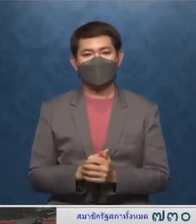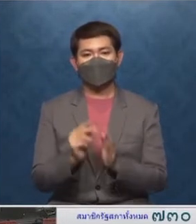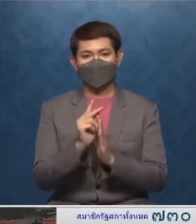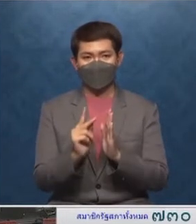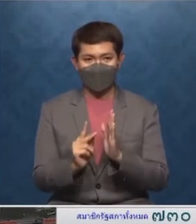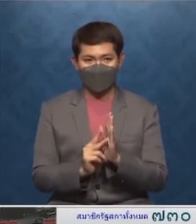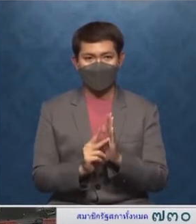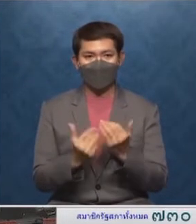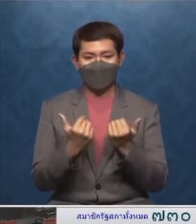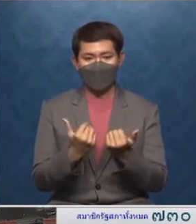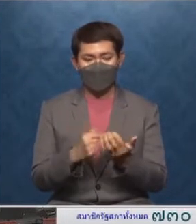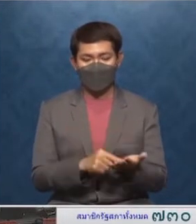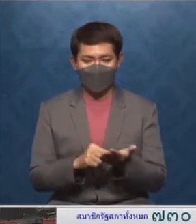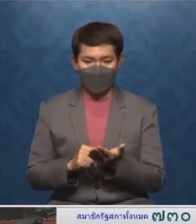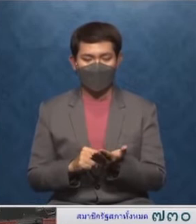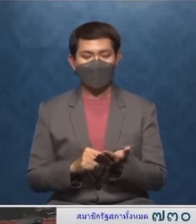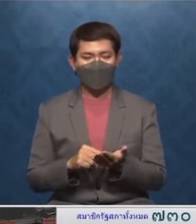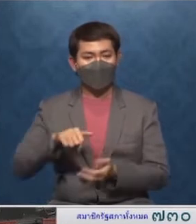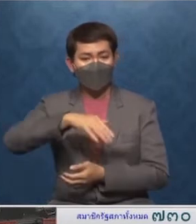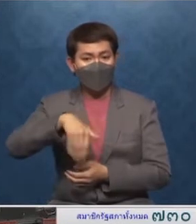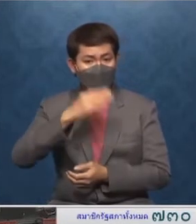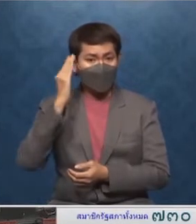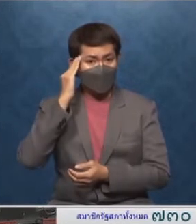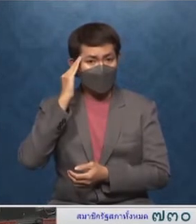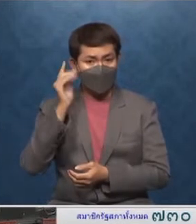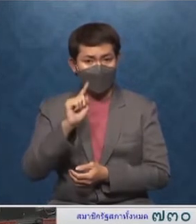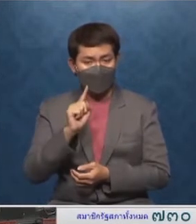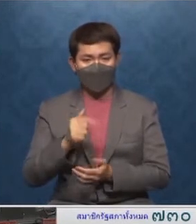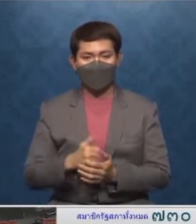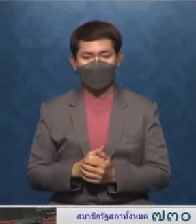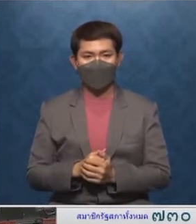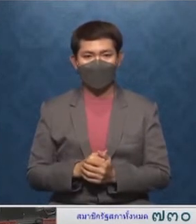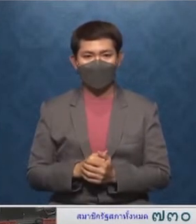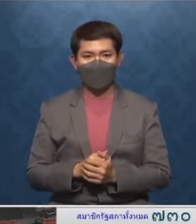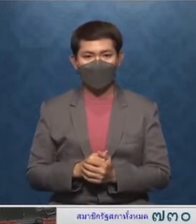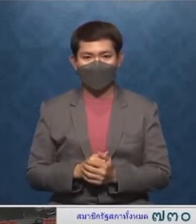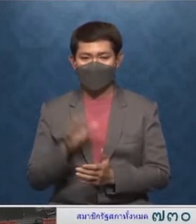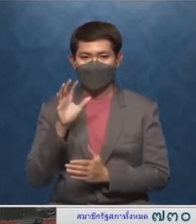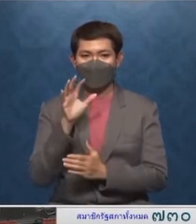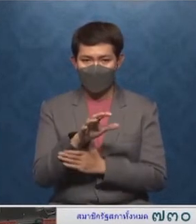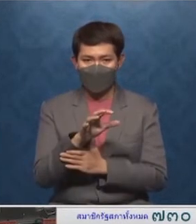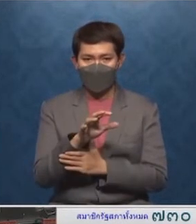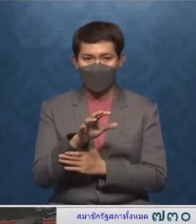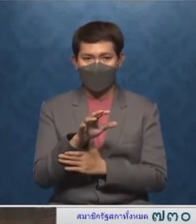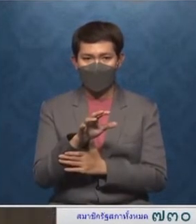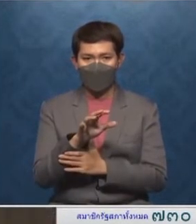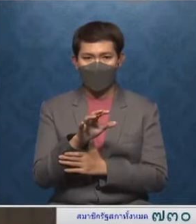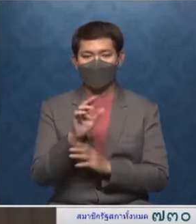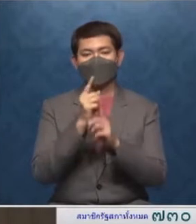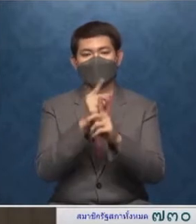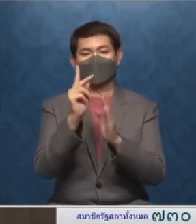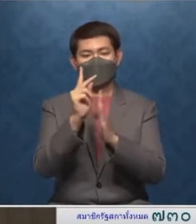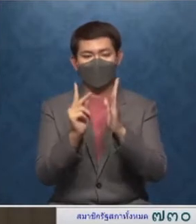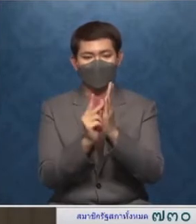บับนี้เป็นที่ทราบดีนะครับว่ามาจากการบังคับใช้ของรัฐธรรมนูญม